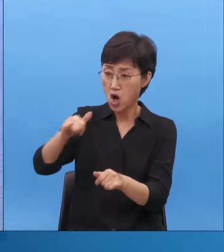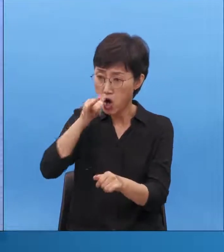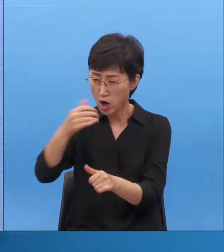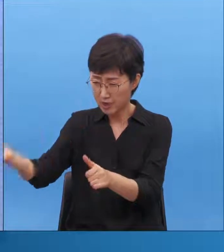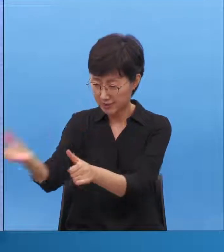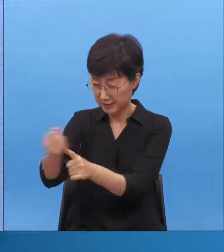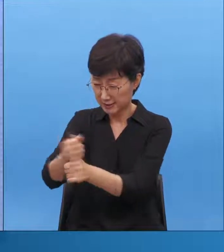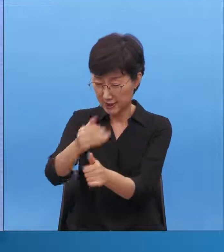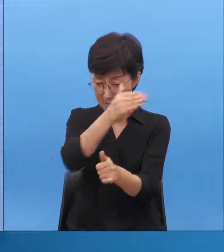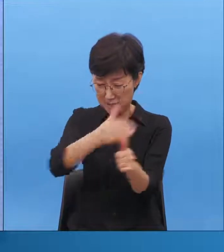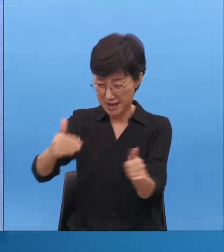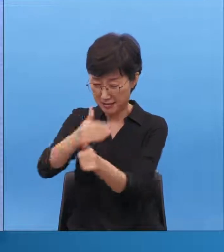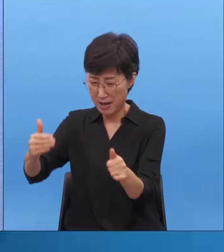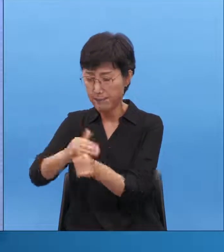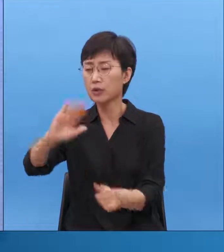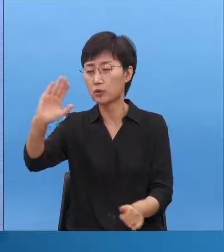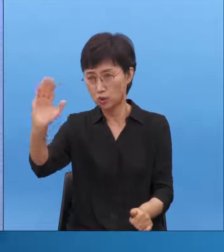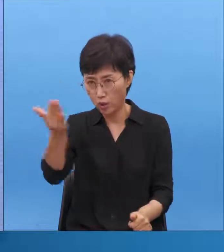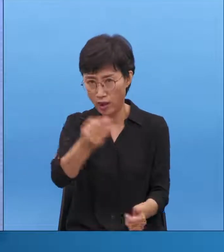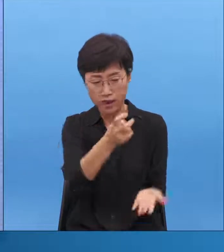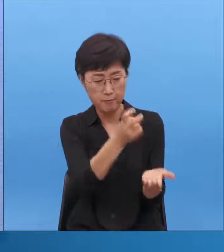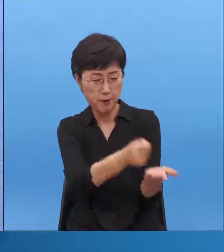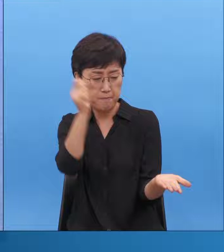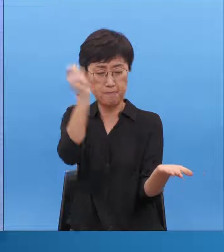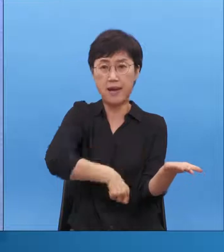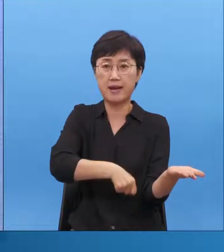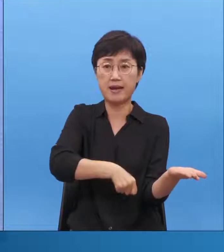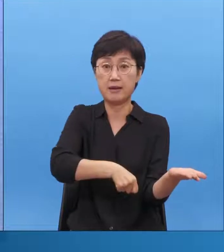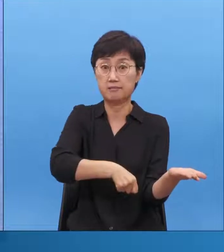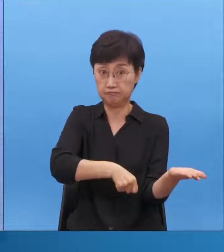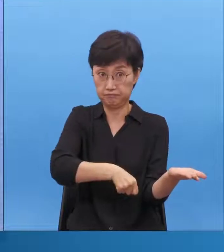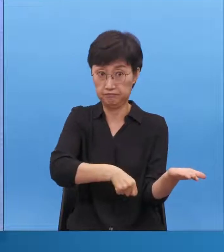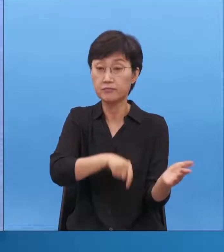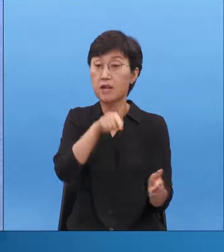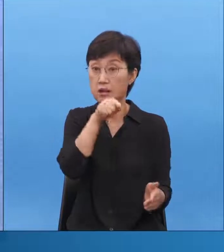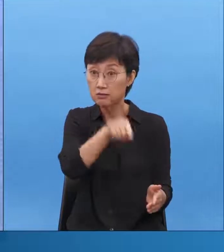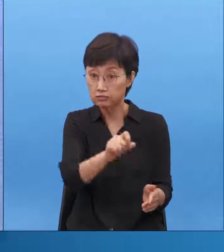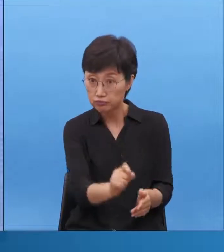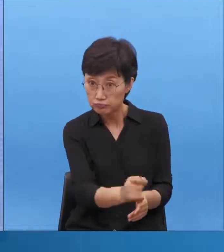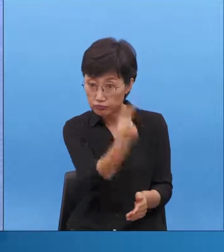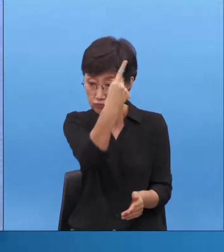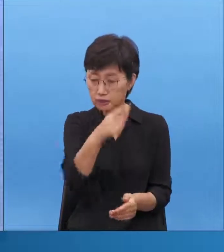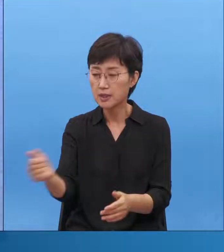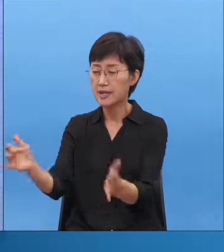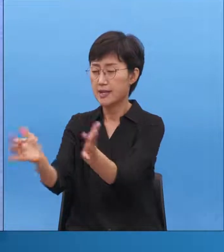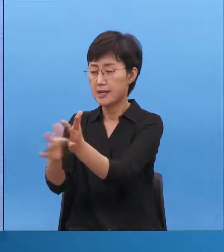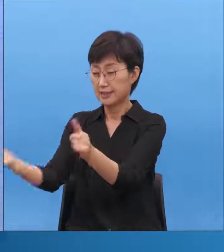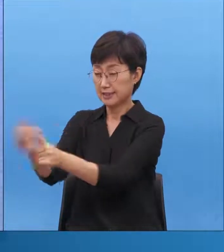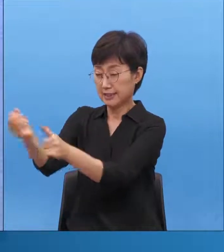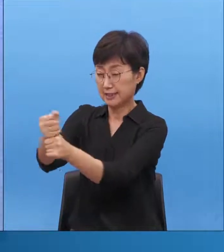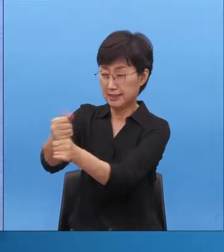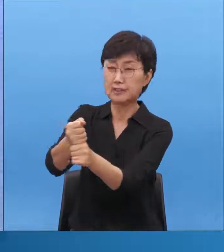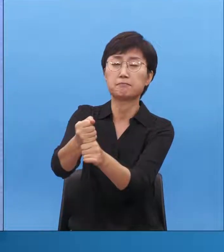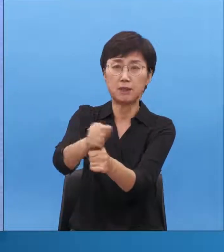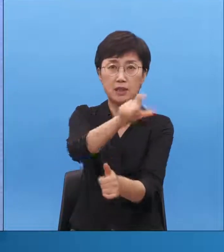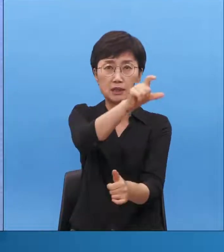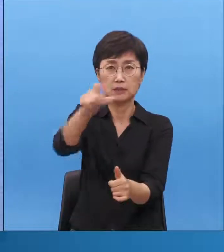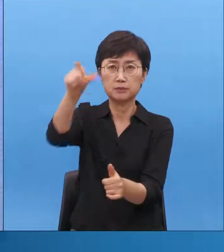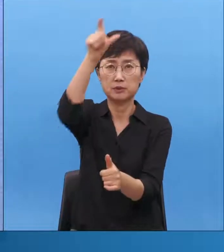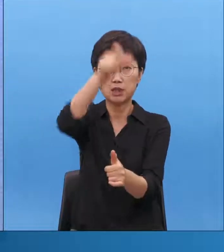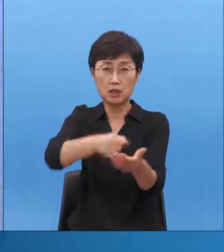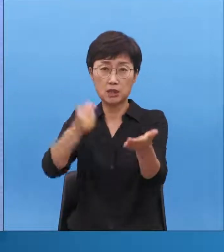them. 그래서 처참하게 십자가에 못 박아서 예수님을 죽인 겁니다. And so we saw that Jesus Christ